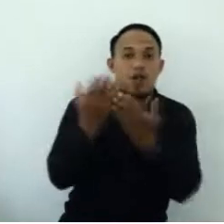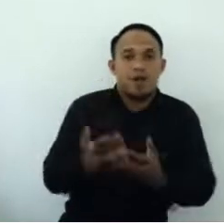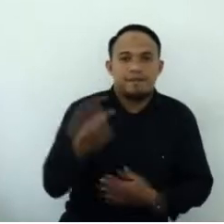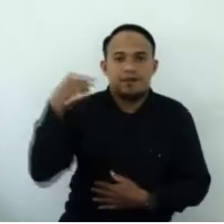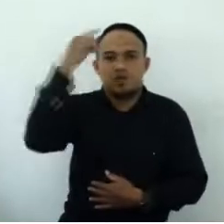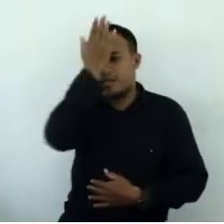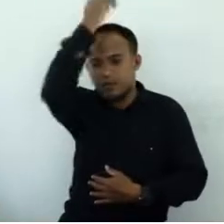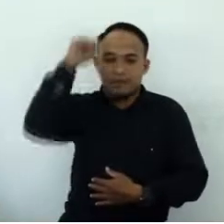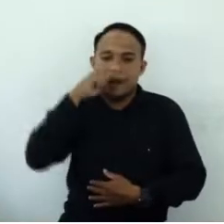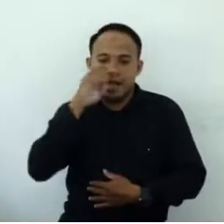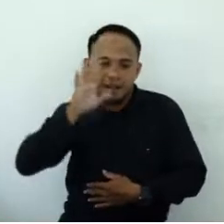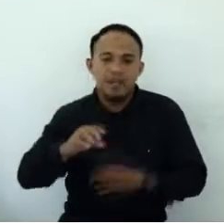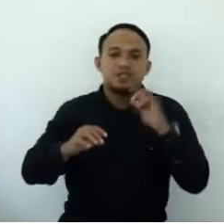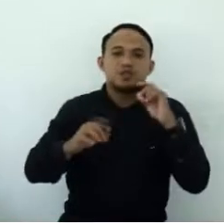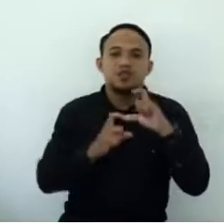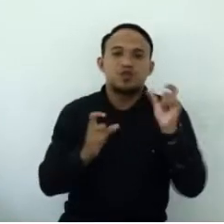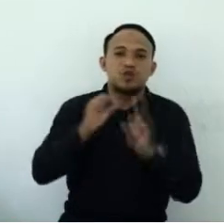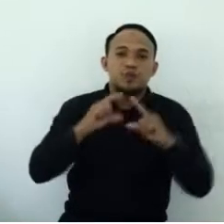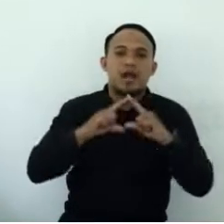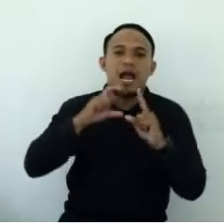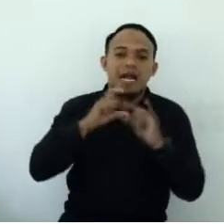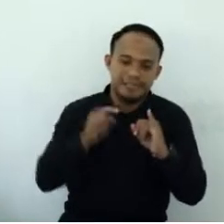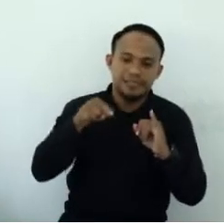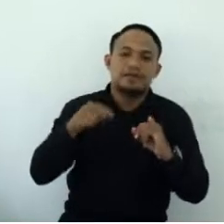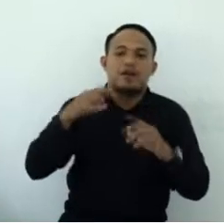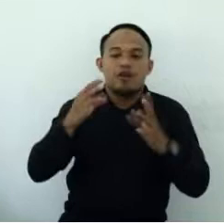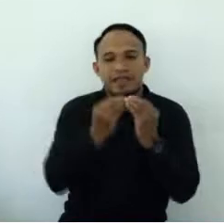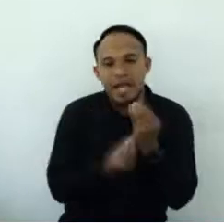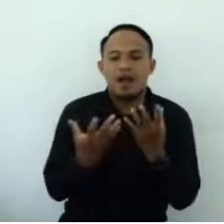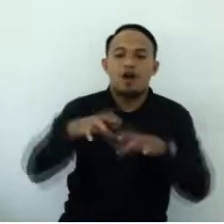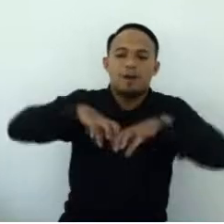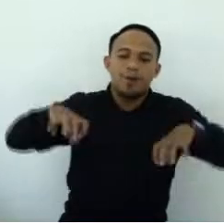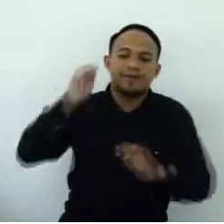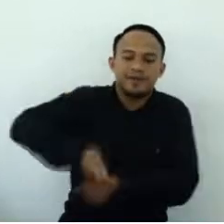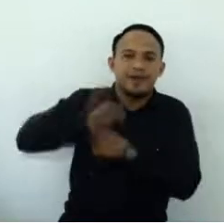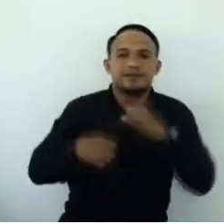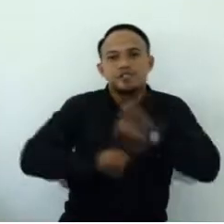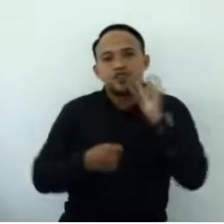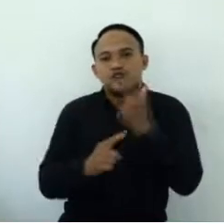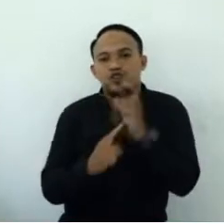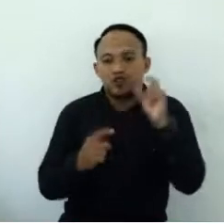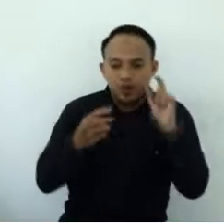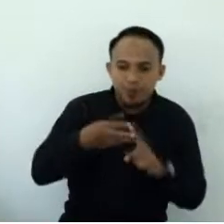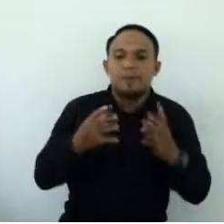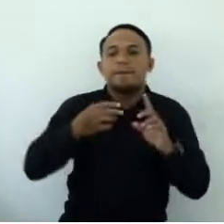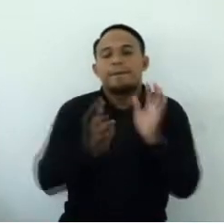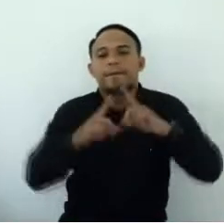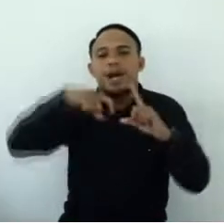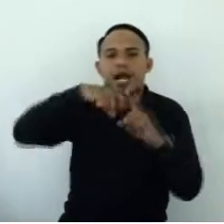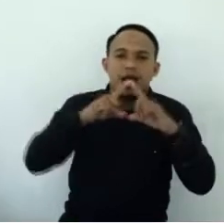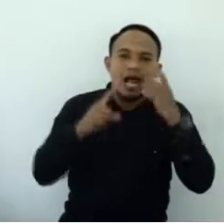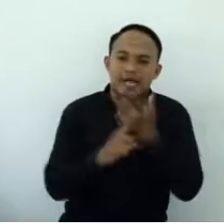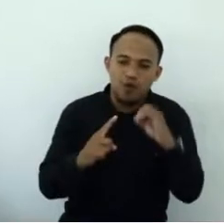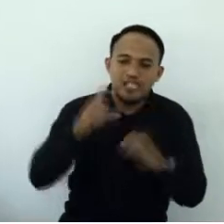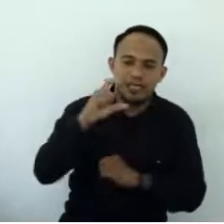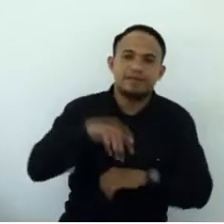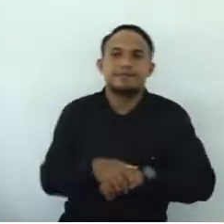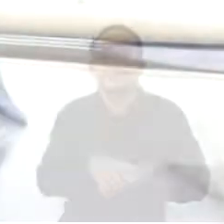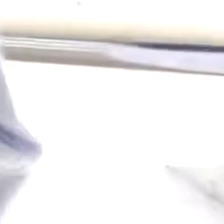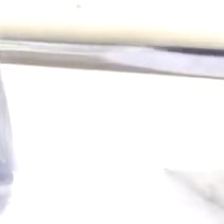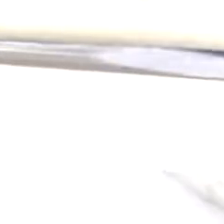secara simbolis oleh Gubernur Rusli kepada Supardi anggota kelompok tani guyub makaryo